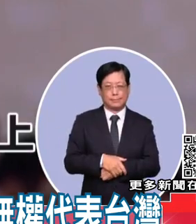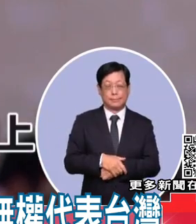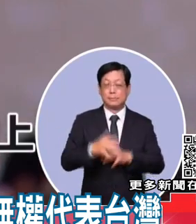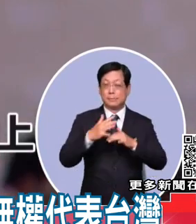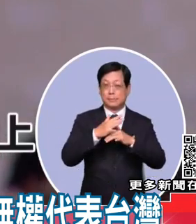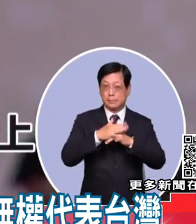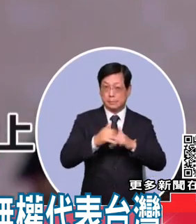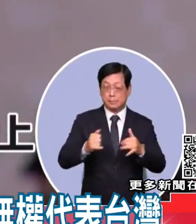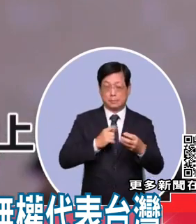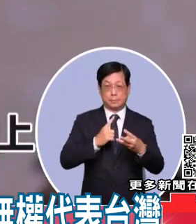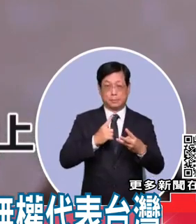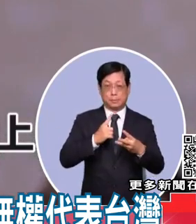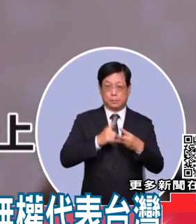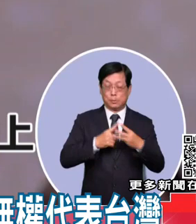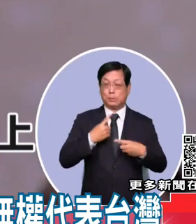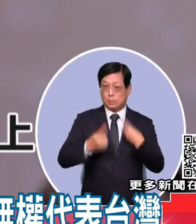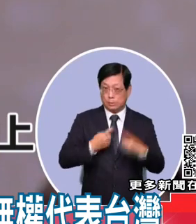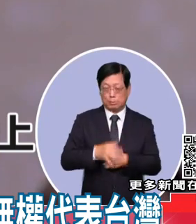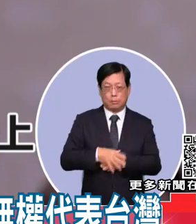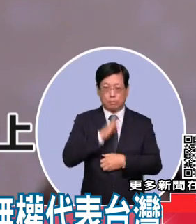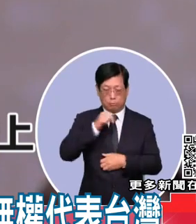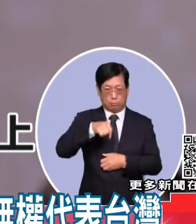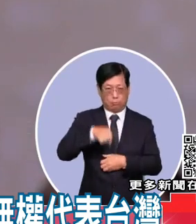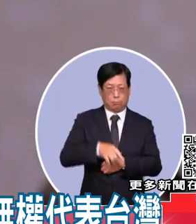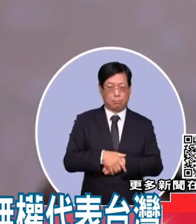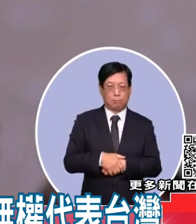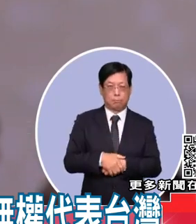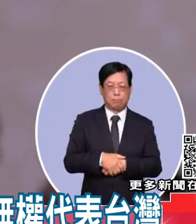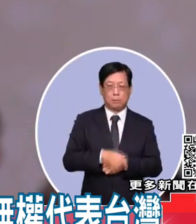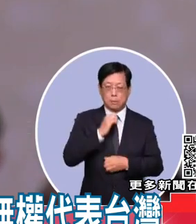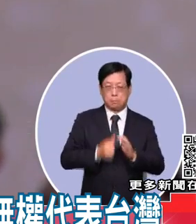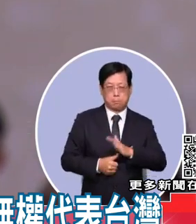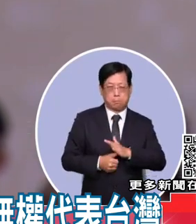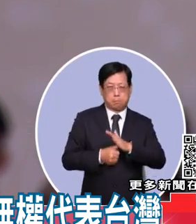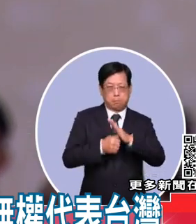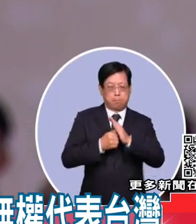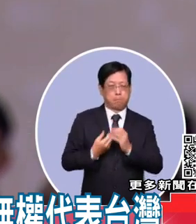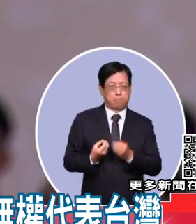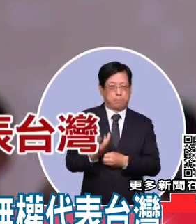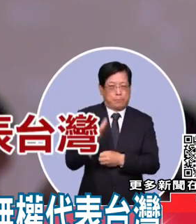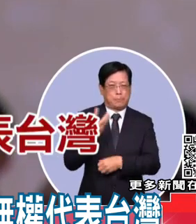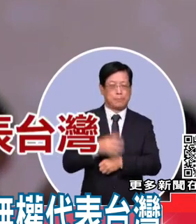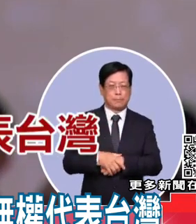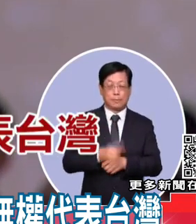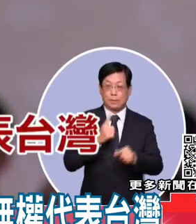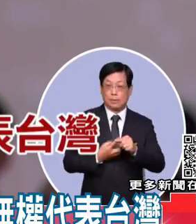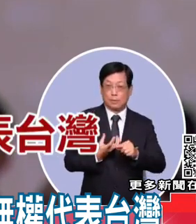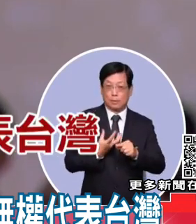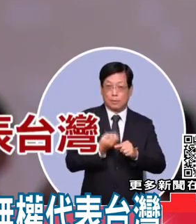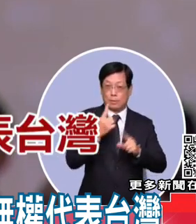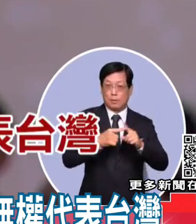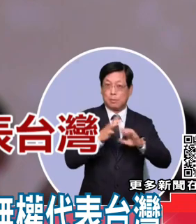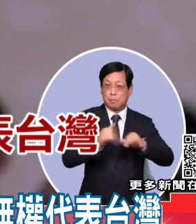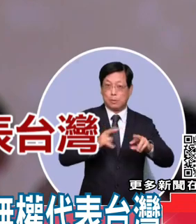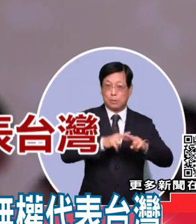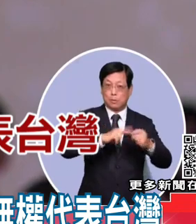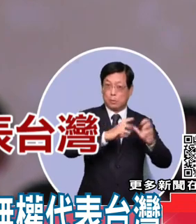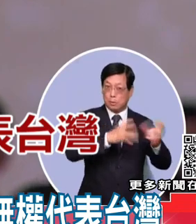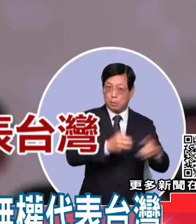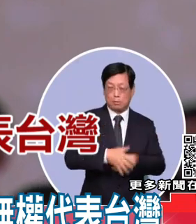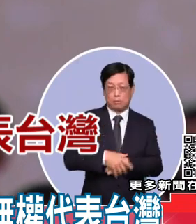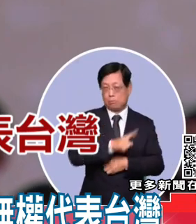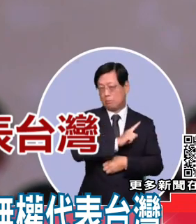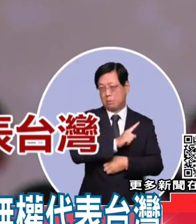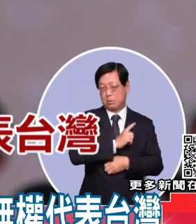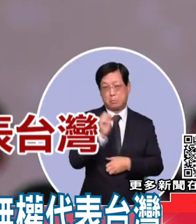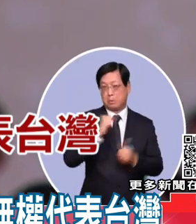民族自由在这块土地上成长茁壮，中华人民共和国无